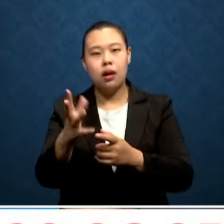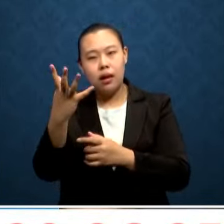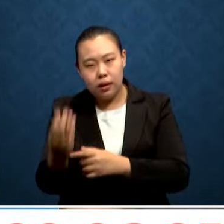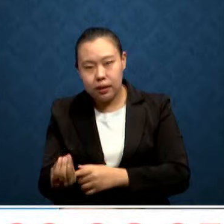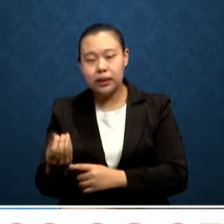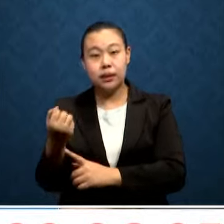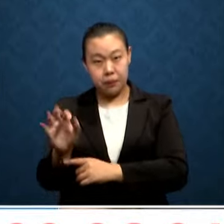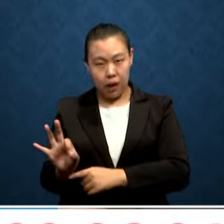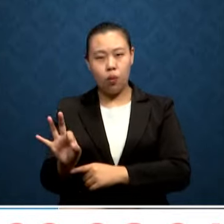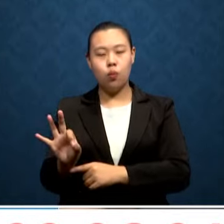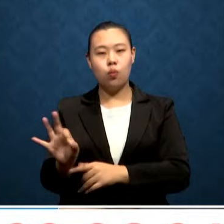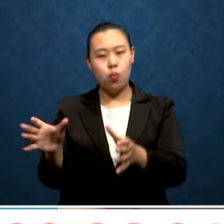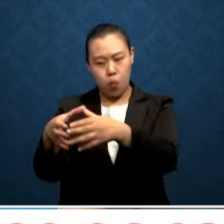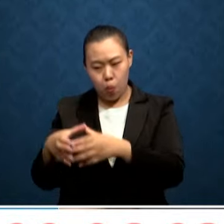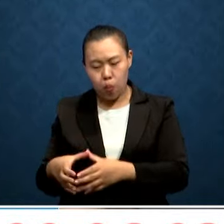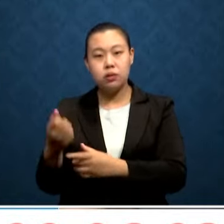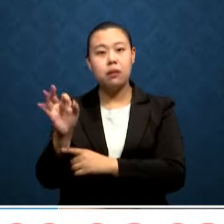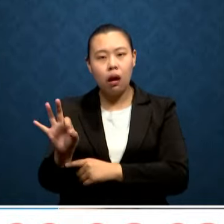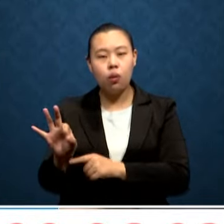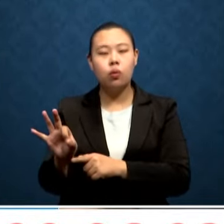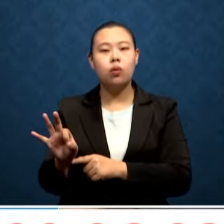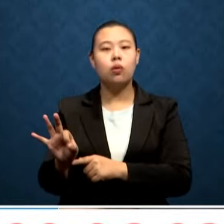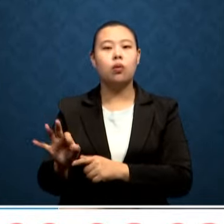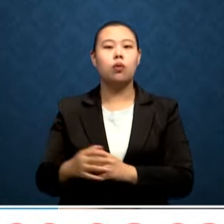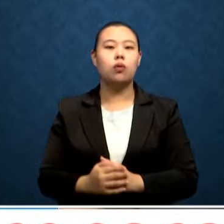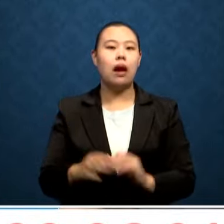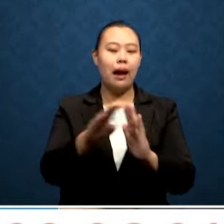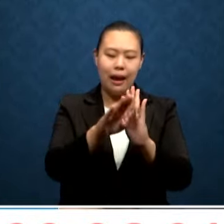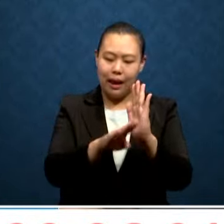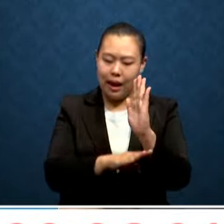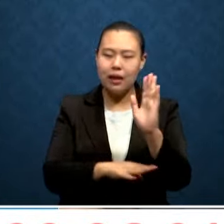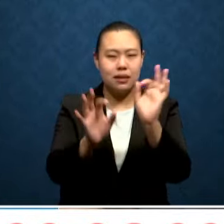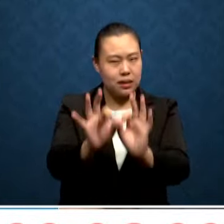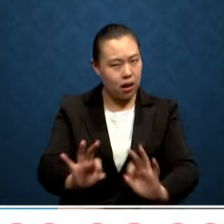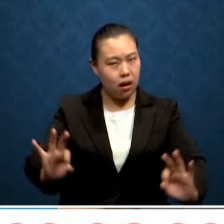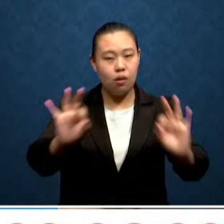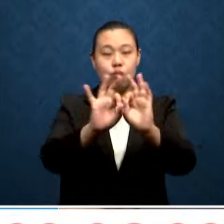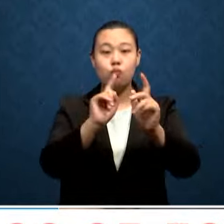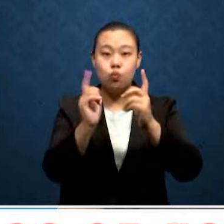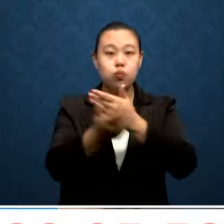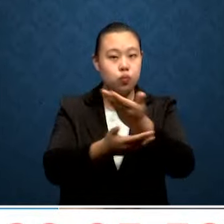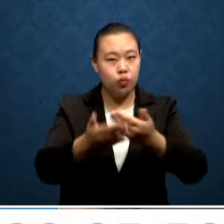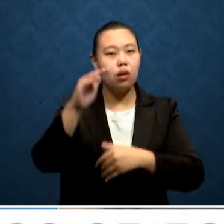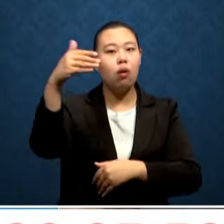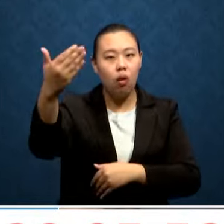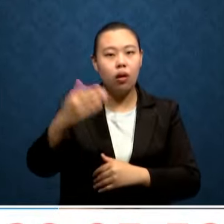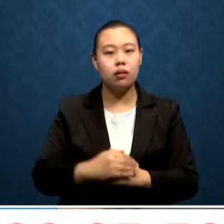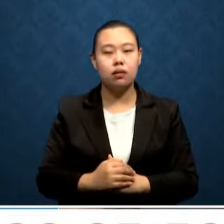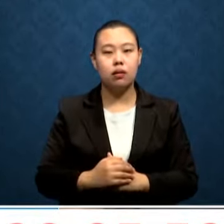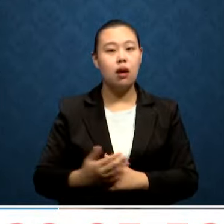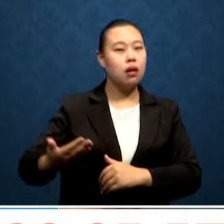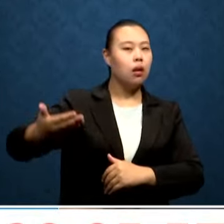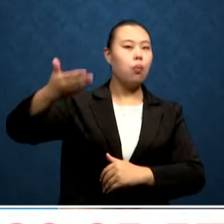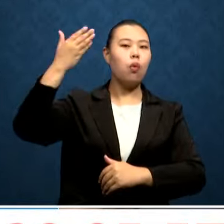ฉะนั้นกระบวนการนี้นะครับควรที่จะคุยกันตั้งแต่วันที่เราสรรหาไม่ใช่มาคุย